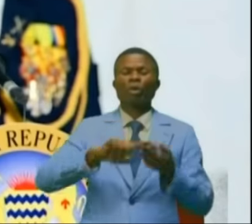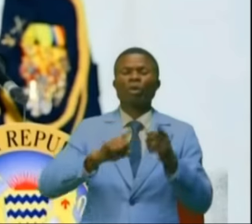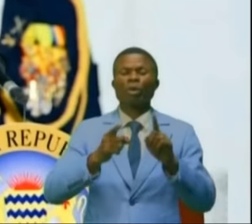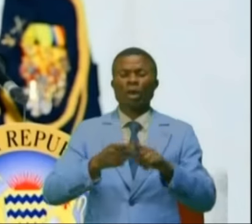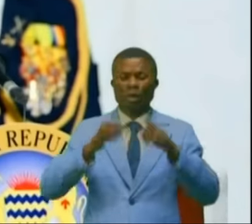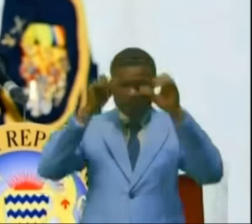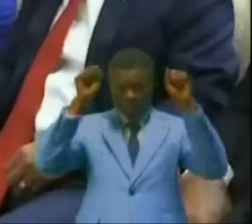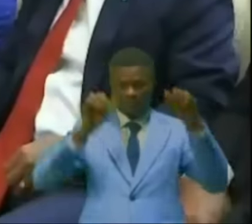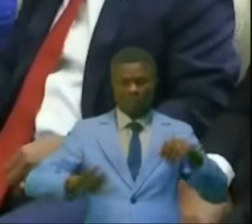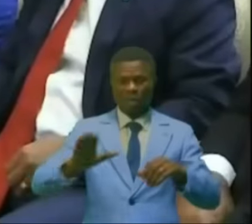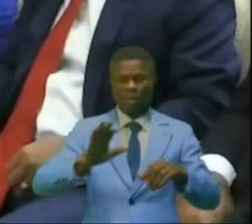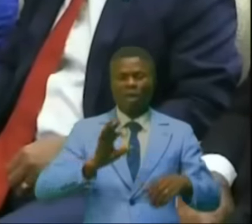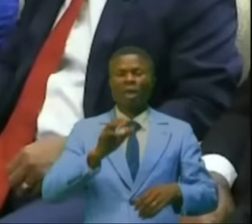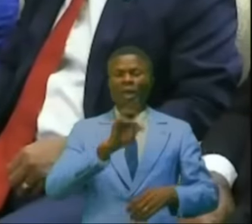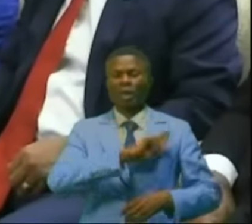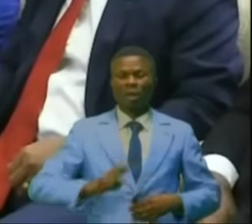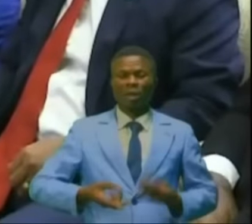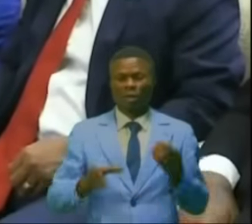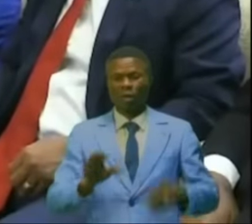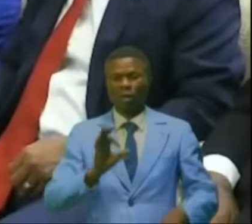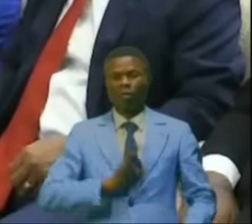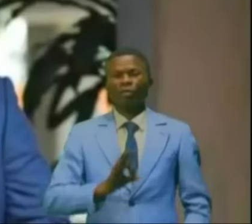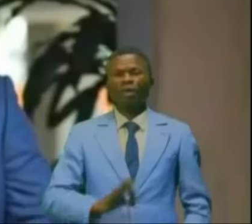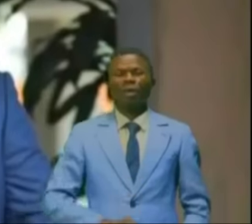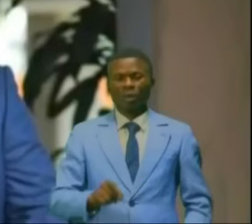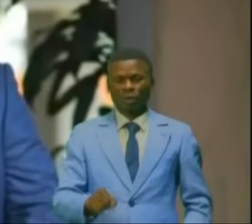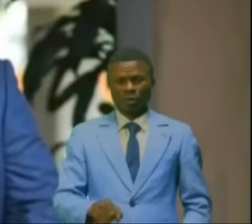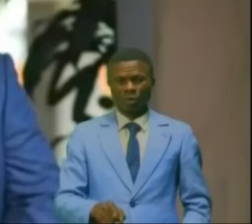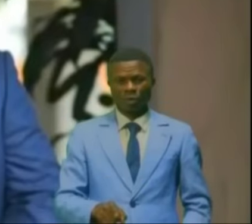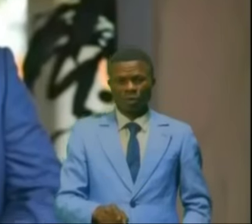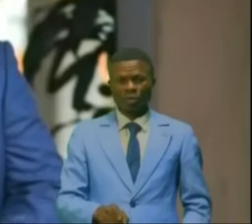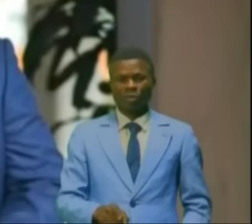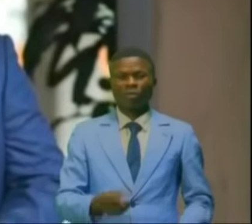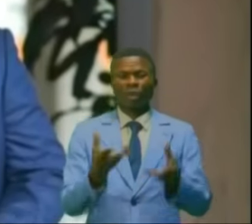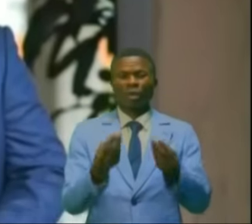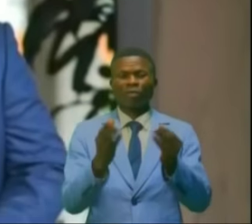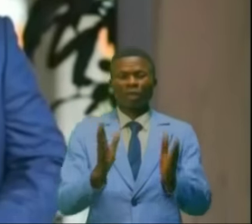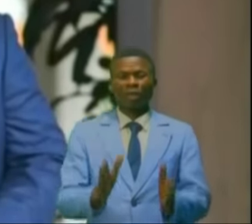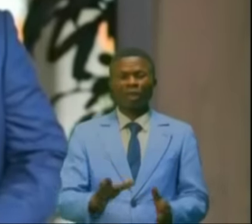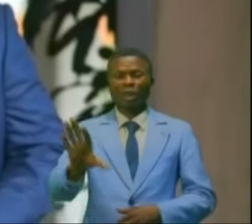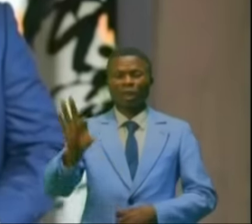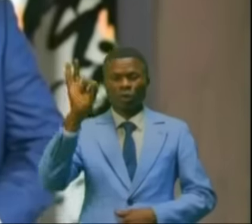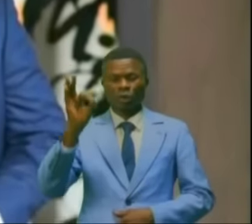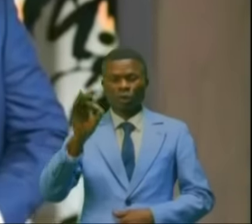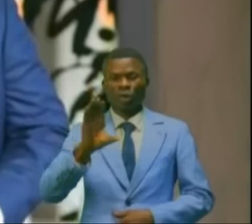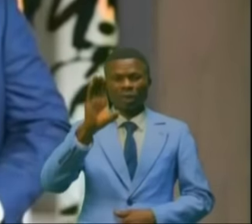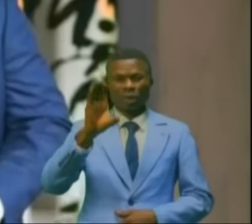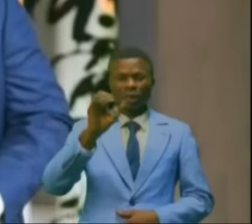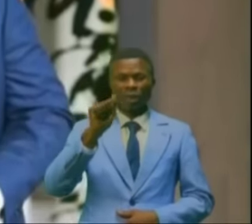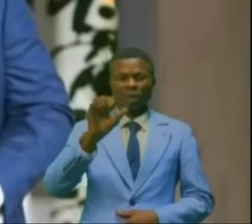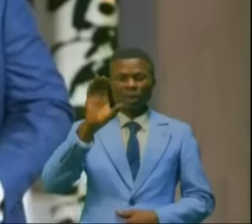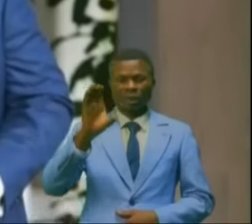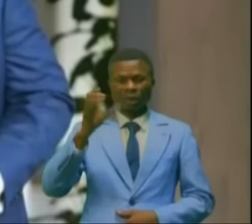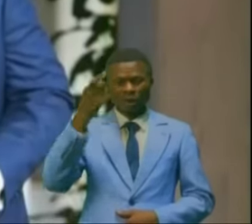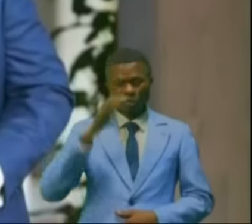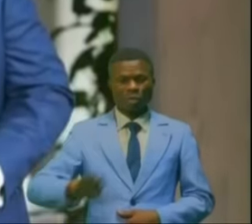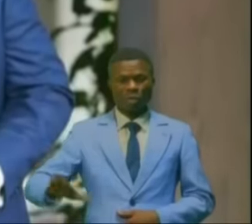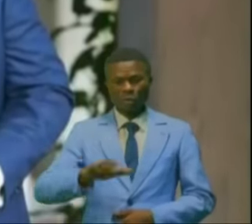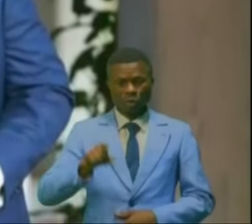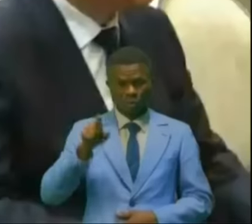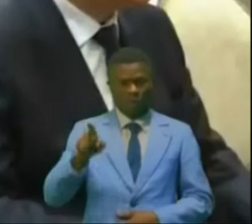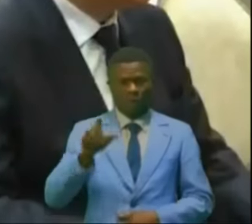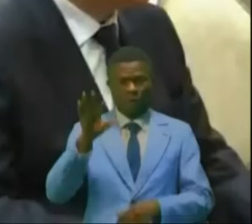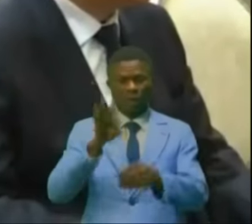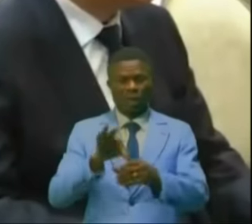congolais, Félix Antoine Tshisekedi Tshilombo, facilitateur désigné de la CAC pour le Tchad. Ces